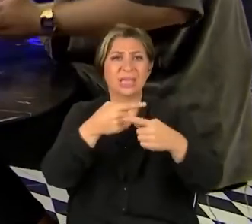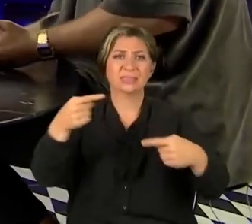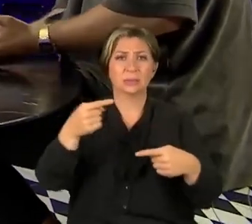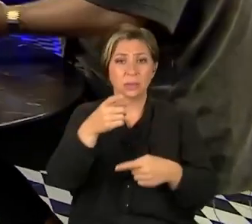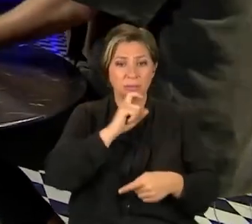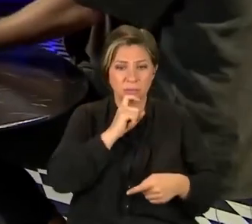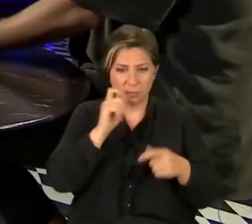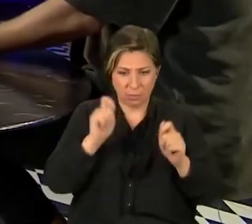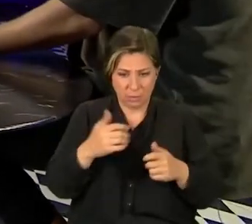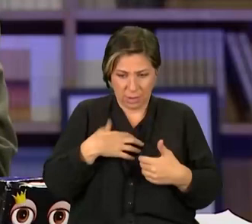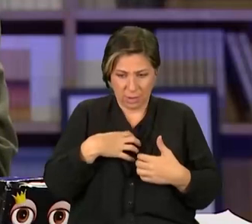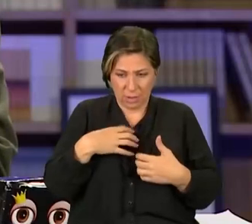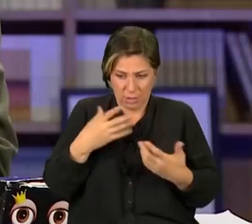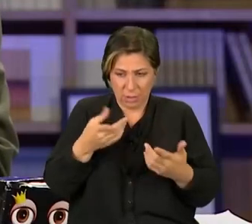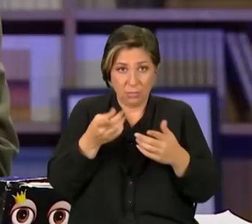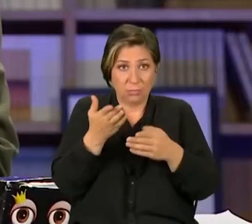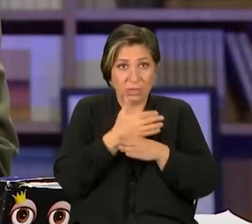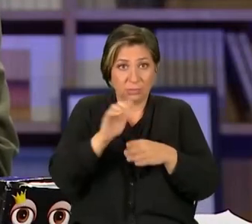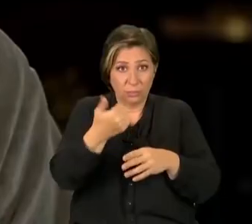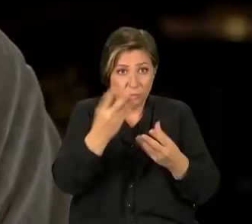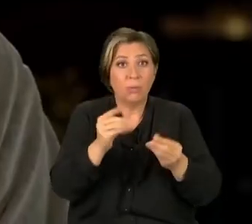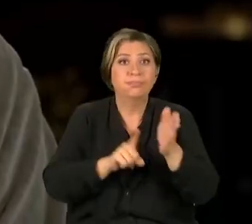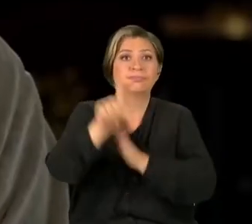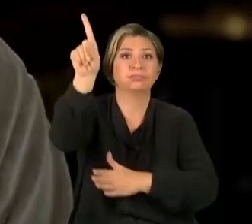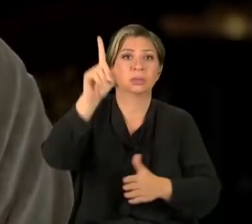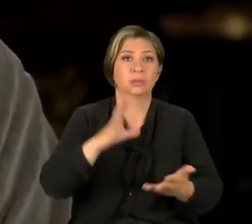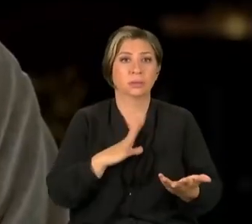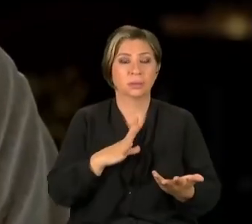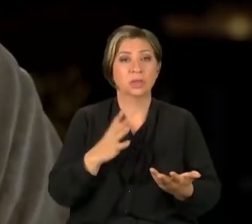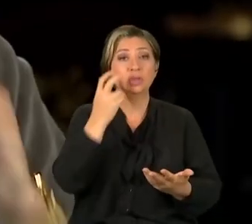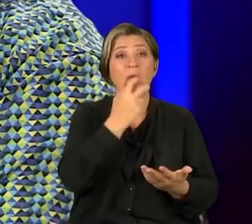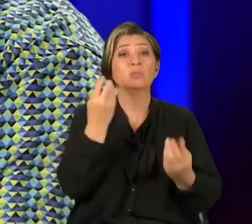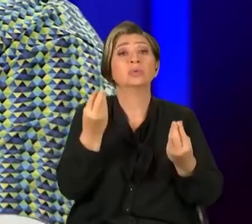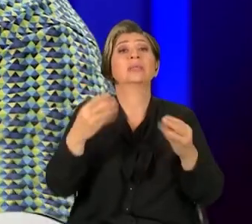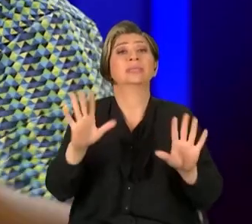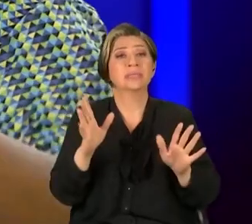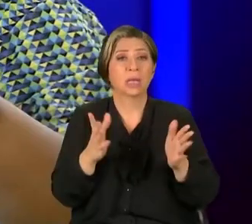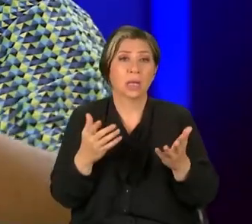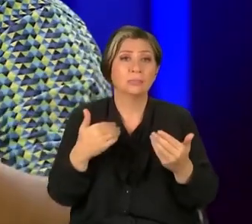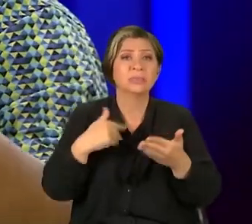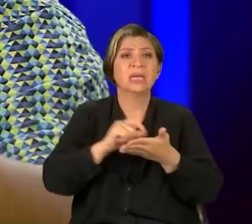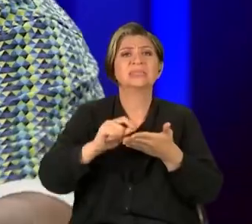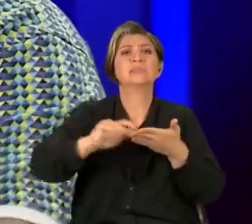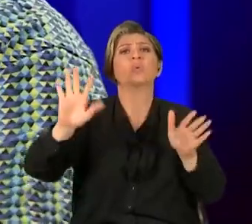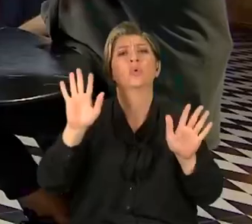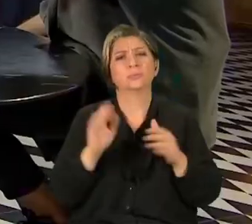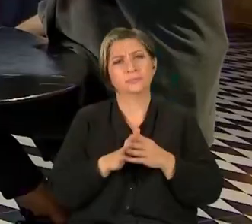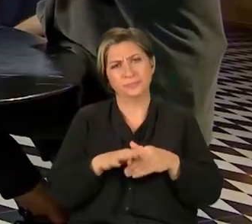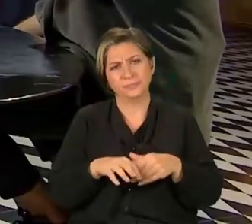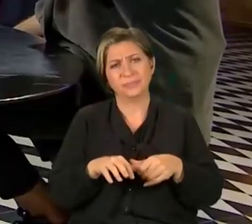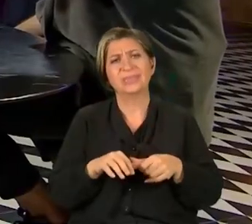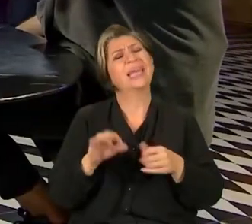mal olur Pier onu satar Yapacak bir şey yok ama bizi yazmıyor abi basın yazmıyor